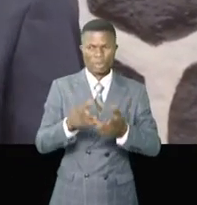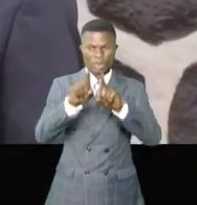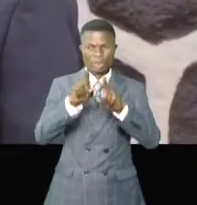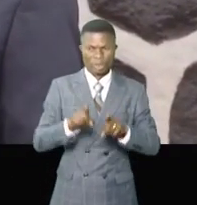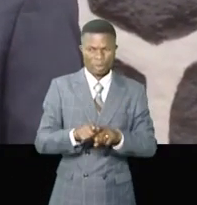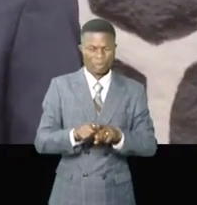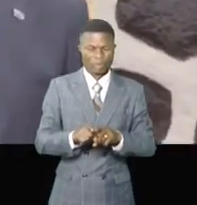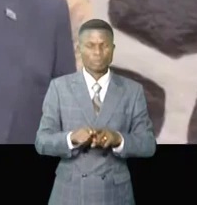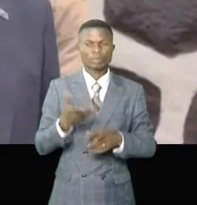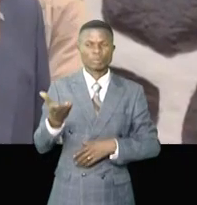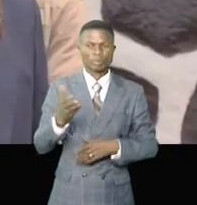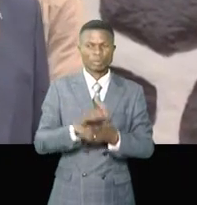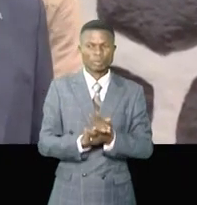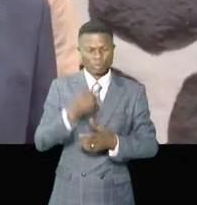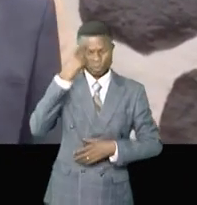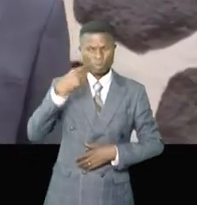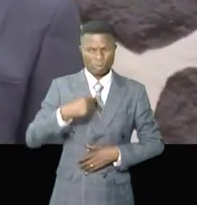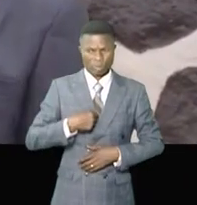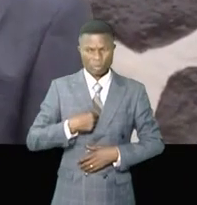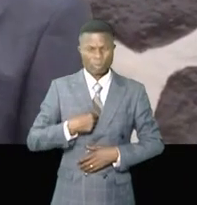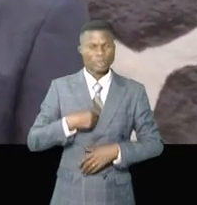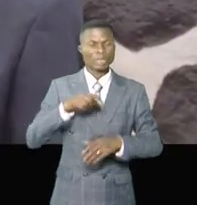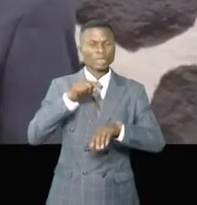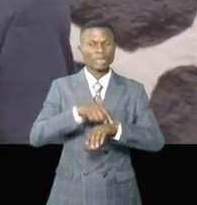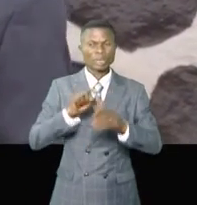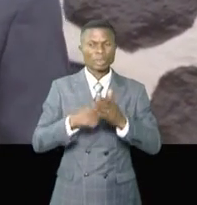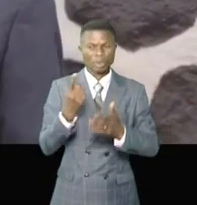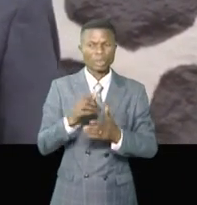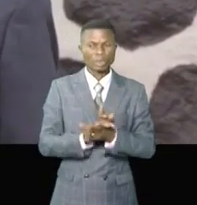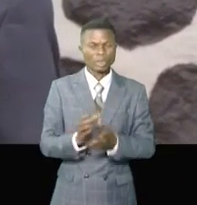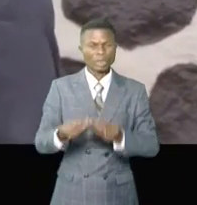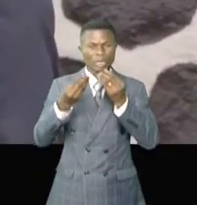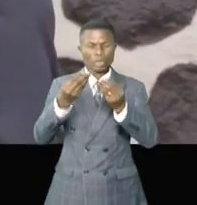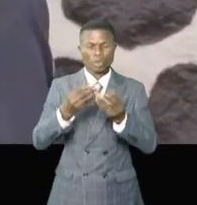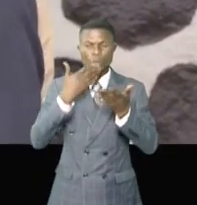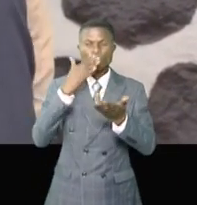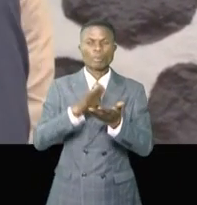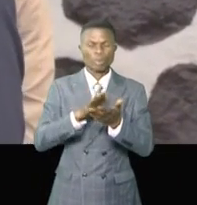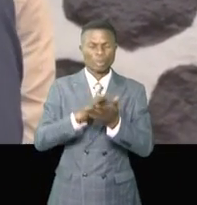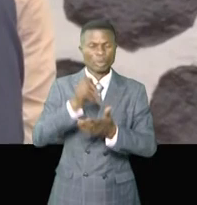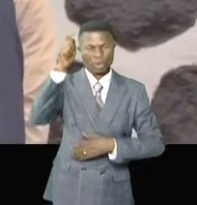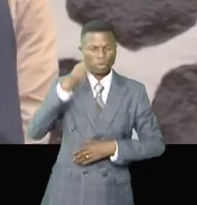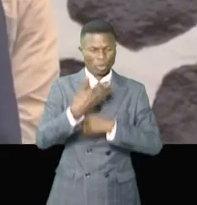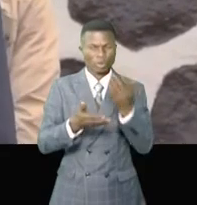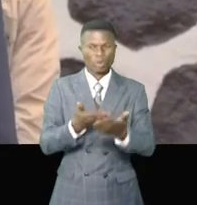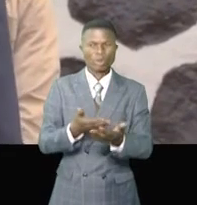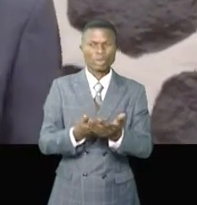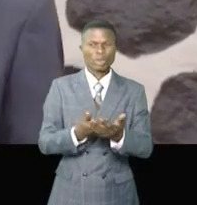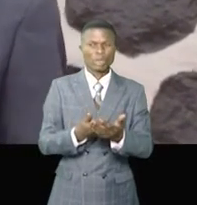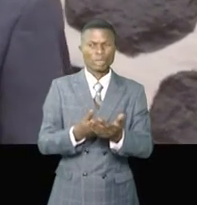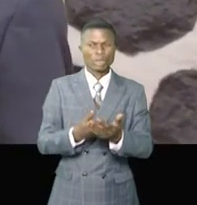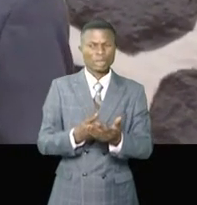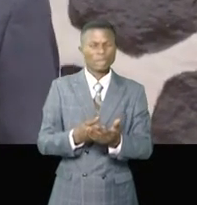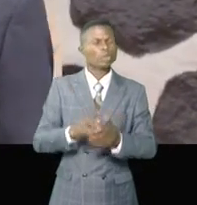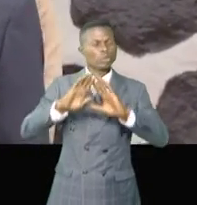dans notre pays. Et pour moi, la seule occasion et la meilleure façon de rendre hommage à ceux qui nous ont quittés, qui ont servi sous